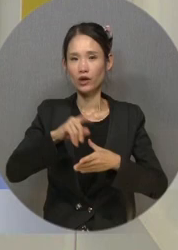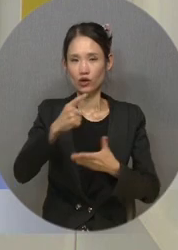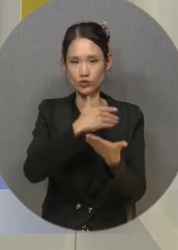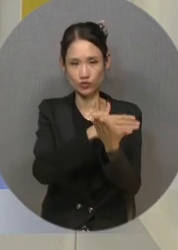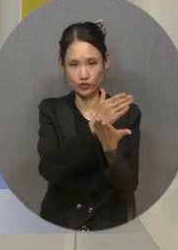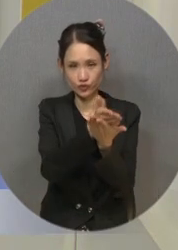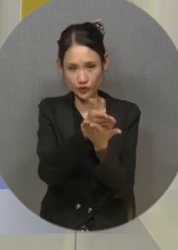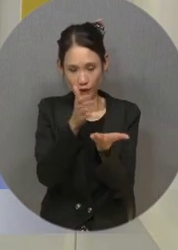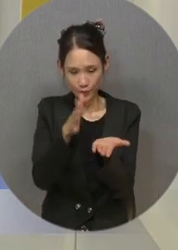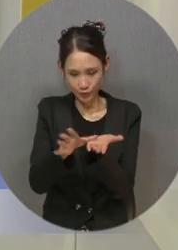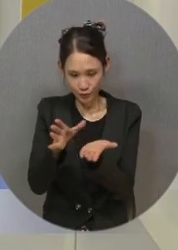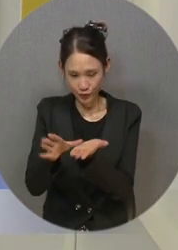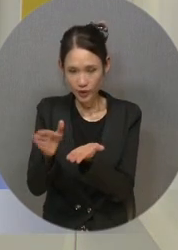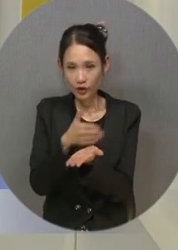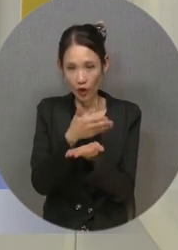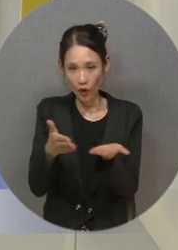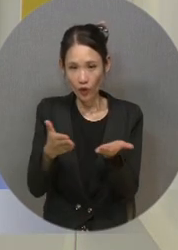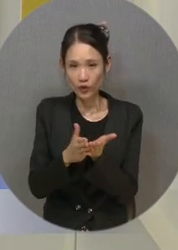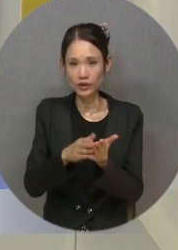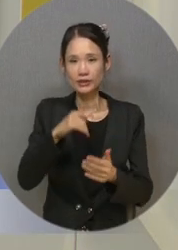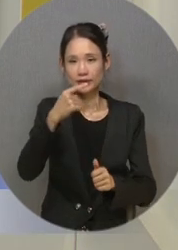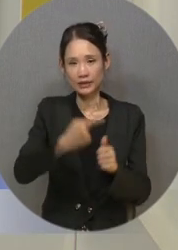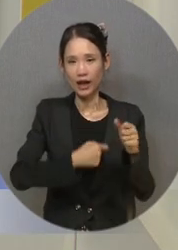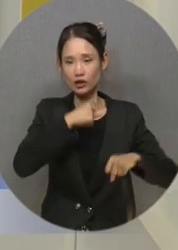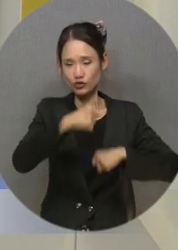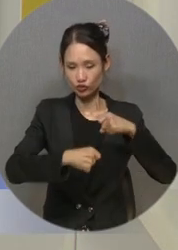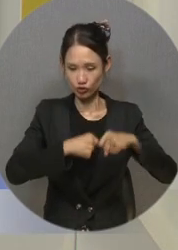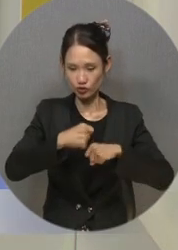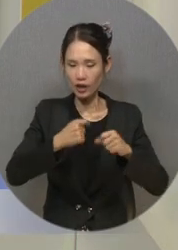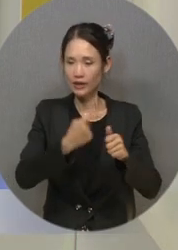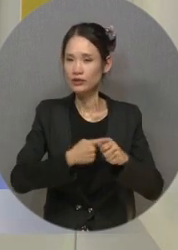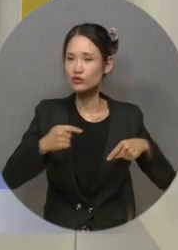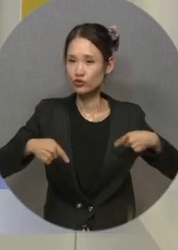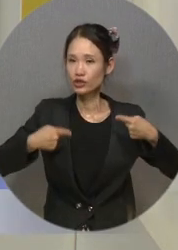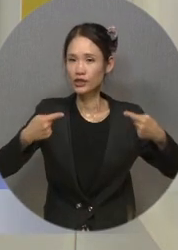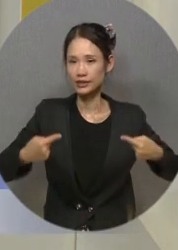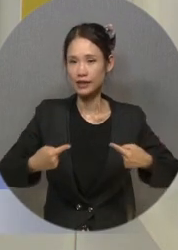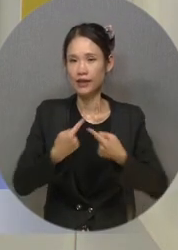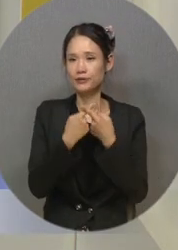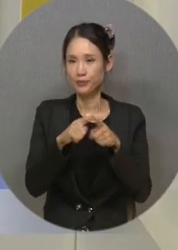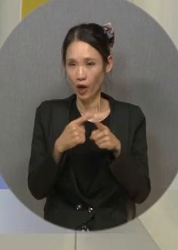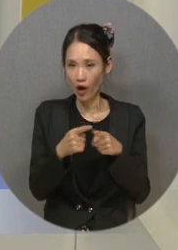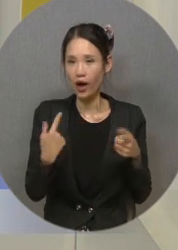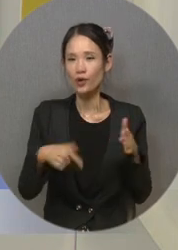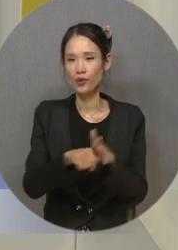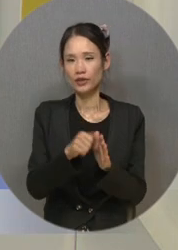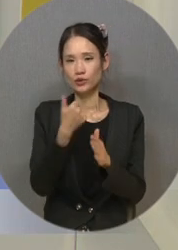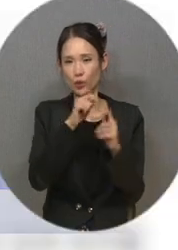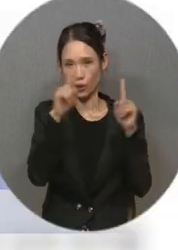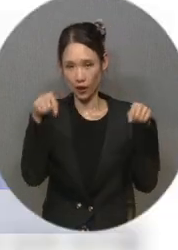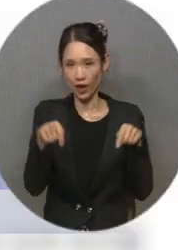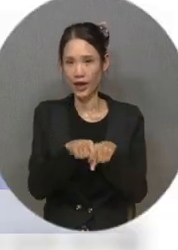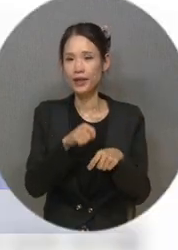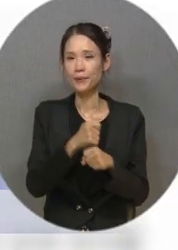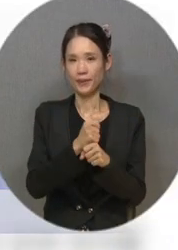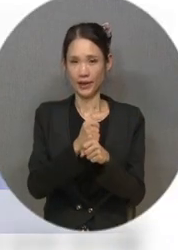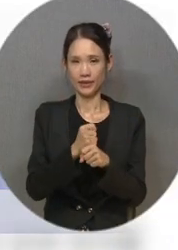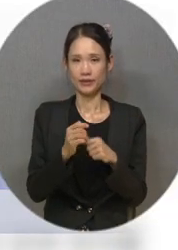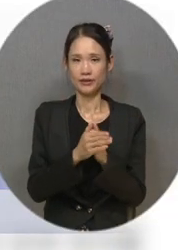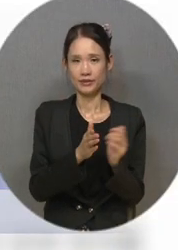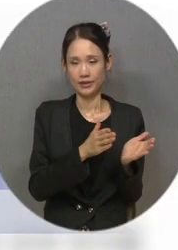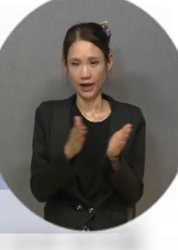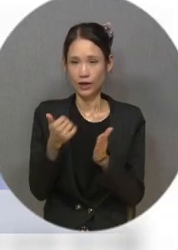정의를 신설하고 자율주행 전동식 휠체어의 성능 평가를 위한 가이드라인을 마련했습니다 가이드라인에는